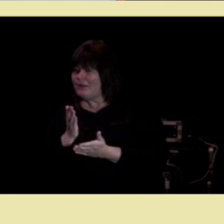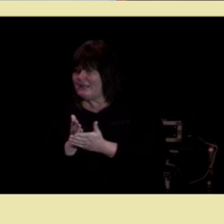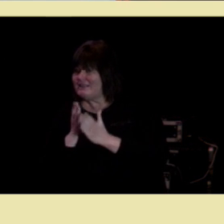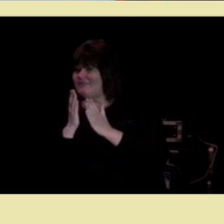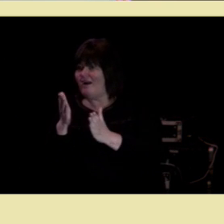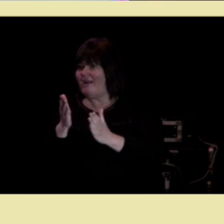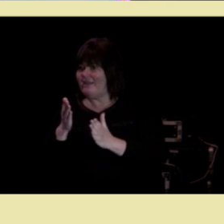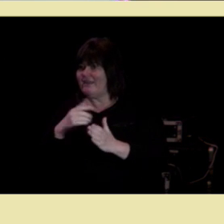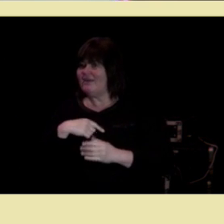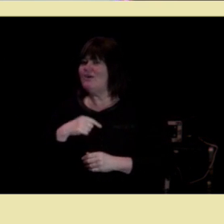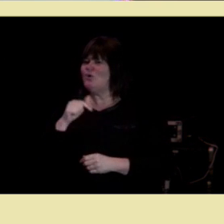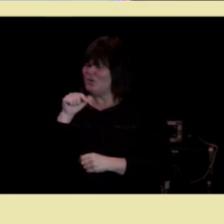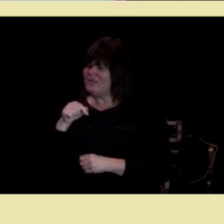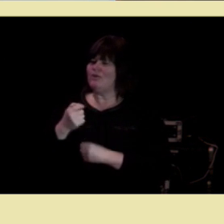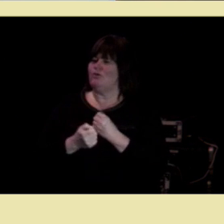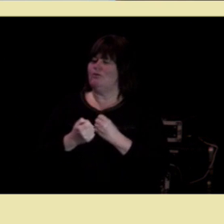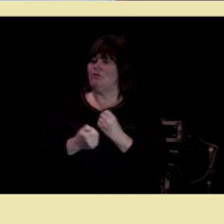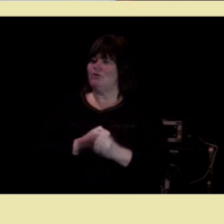at vi skal fortsette.